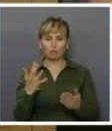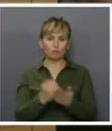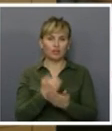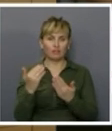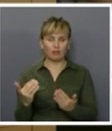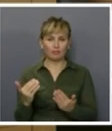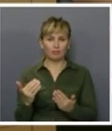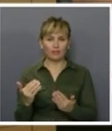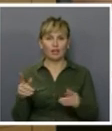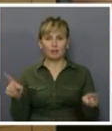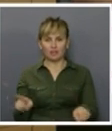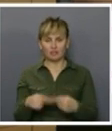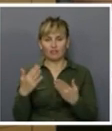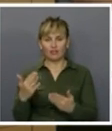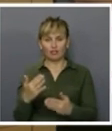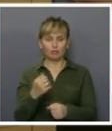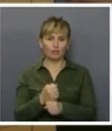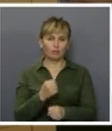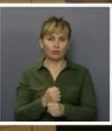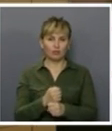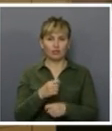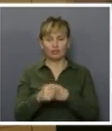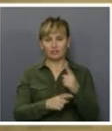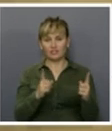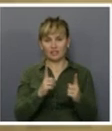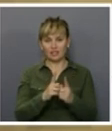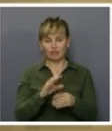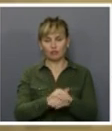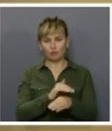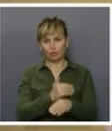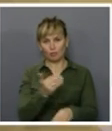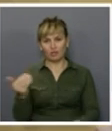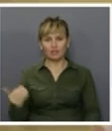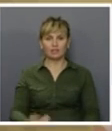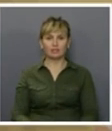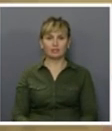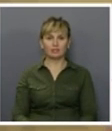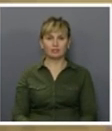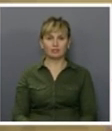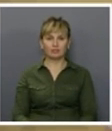процветания вашему рынку. Спасибо. Я на этом с вами прощаюсь. Всего доброго, до свидания.